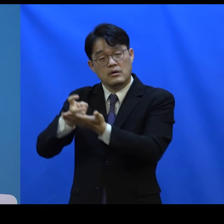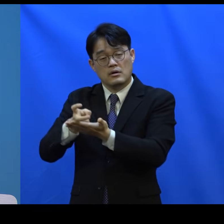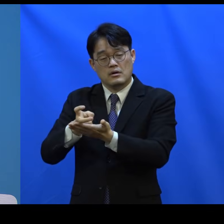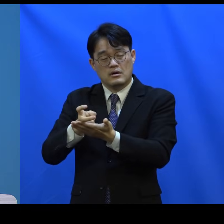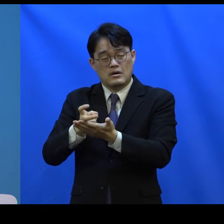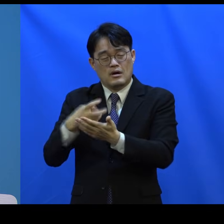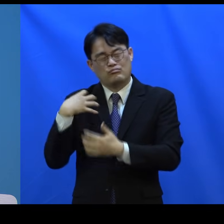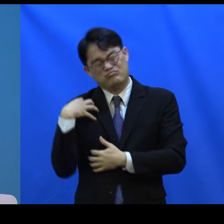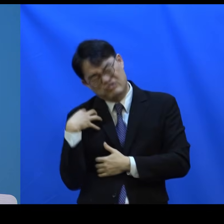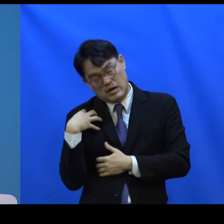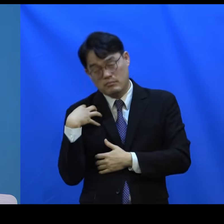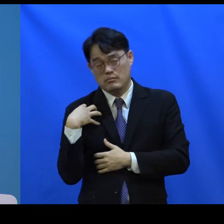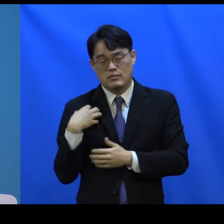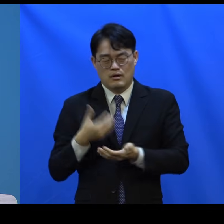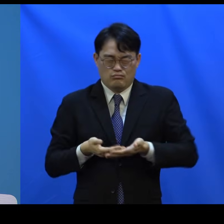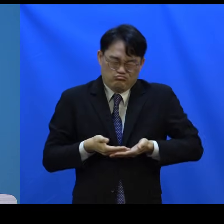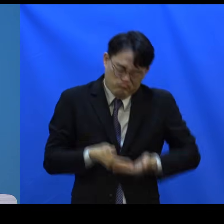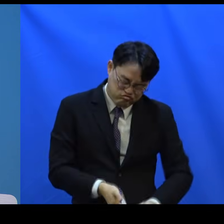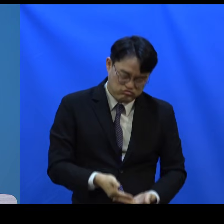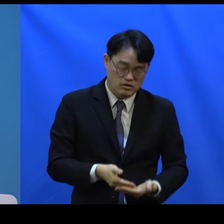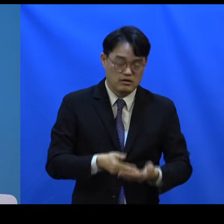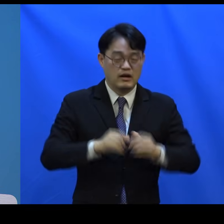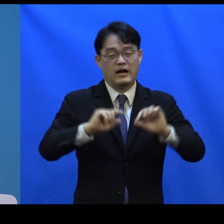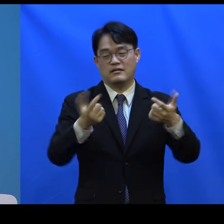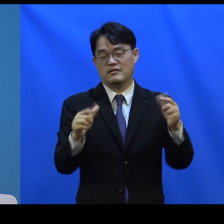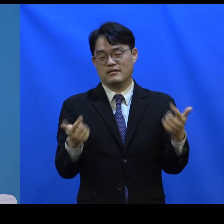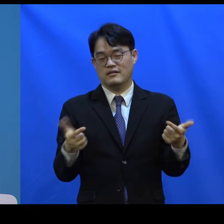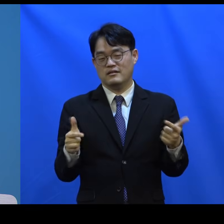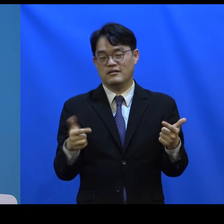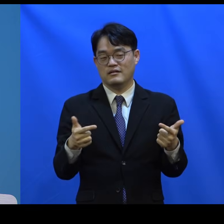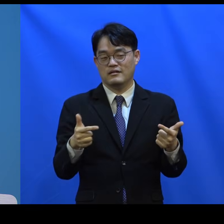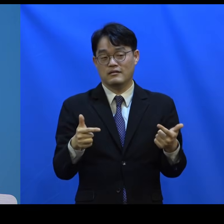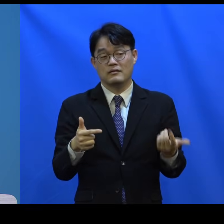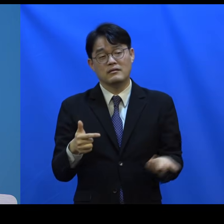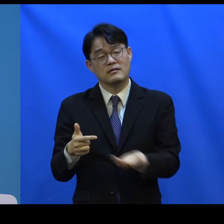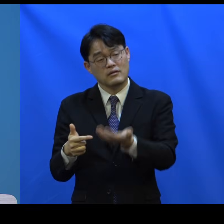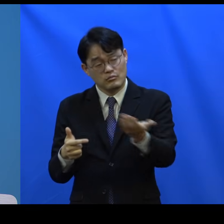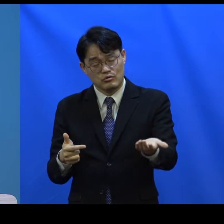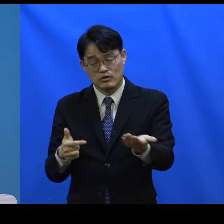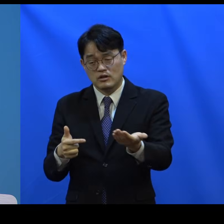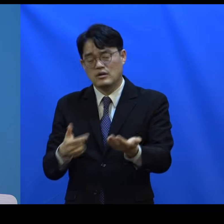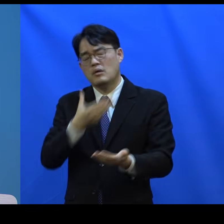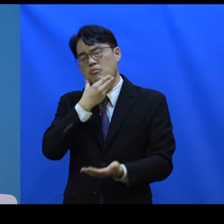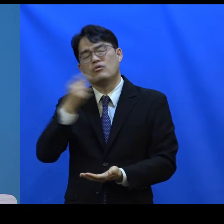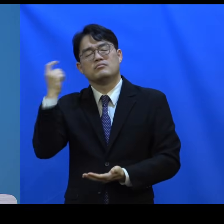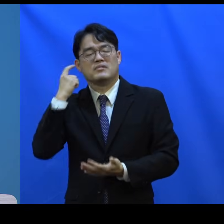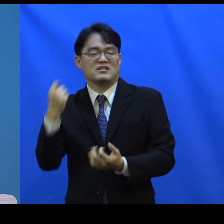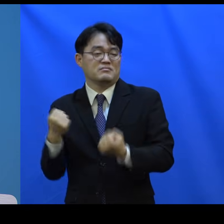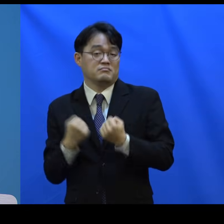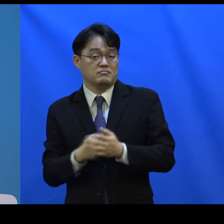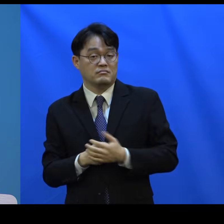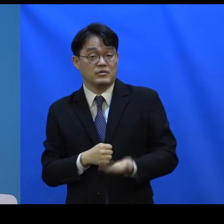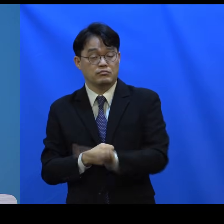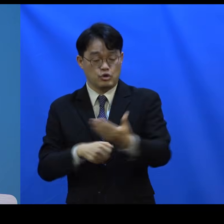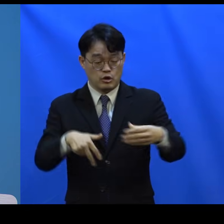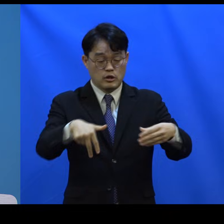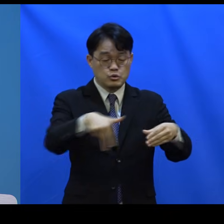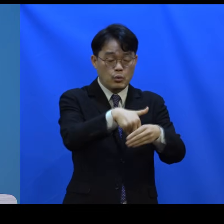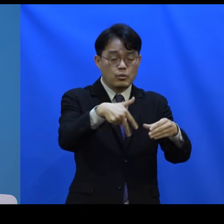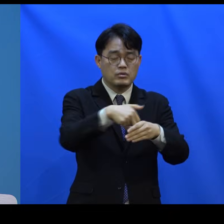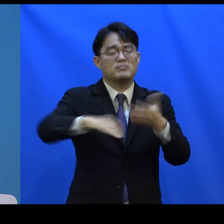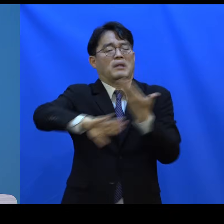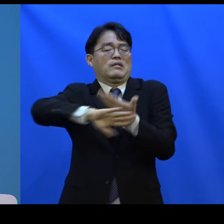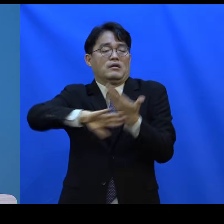종교의 특징이 뭔지 아세요? 두려움을 주는 거예요. 그 두려움이 종교의 출발점이에요. 에덴 동산에서 두려움이 오니까 종교가